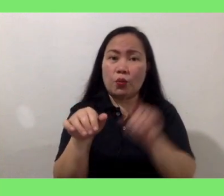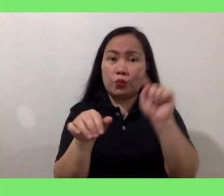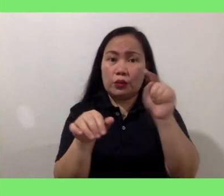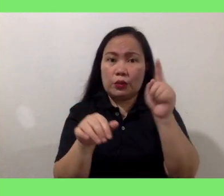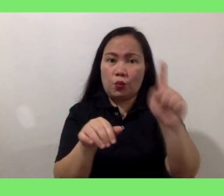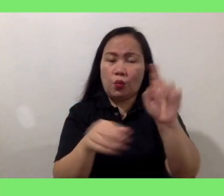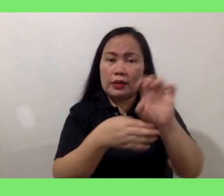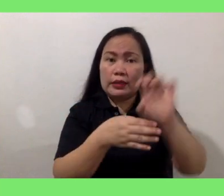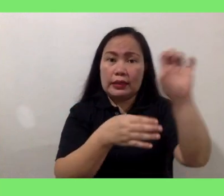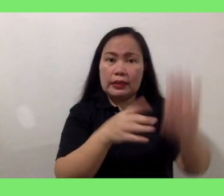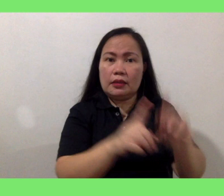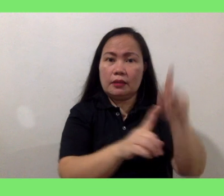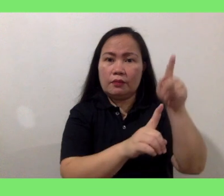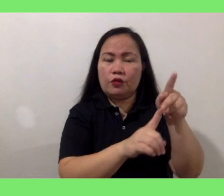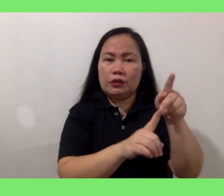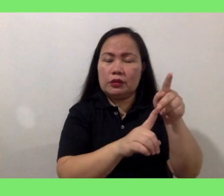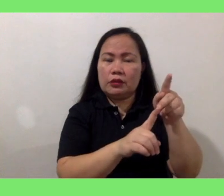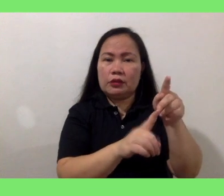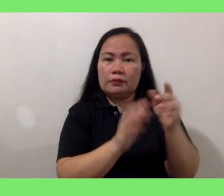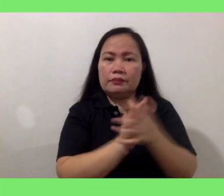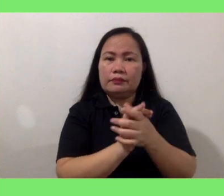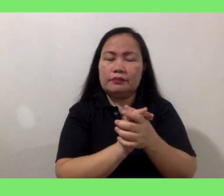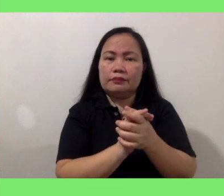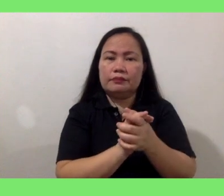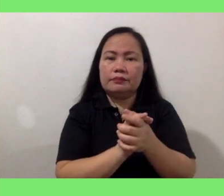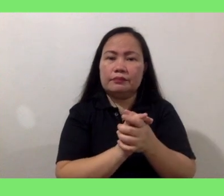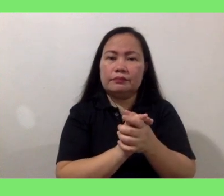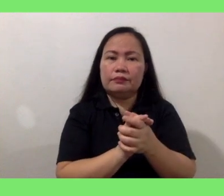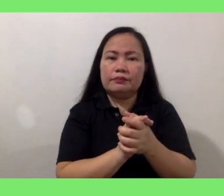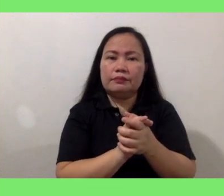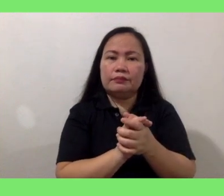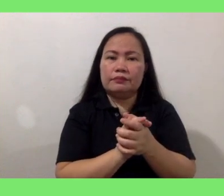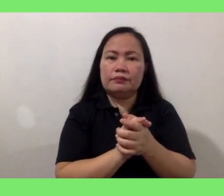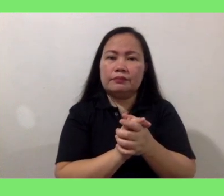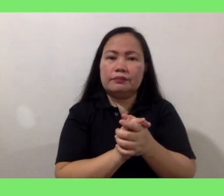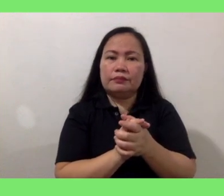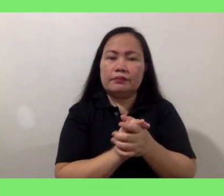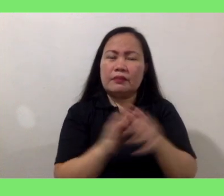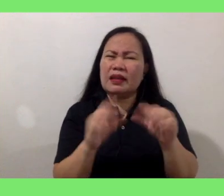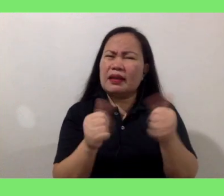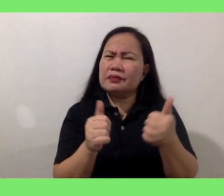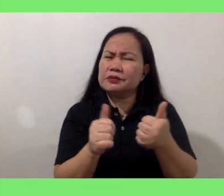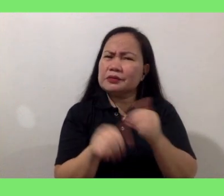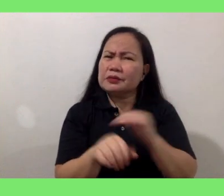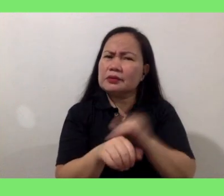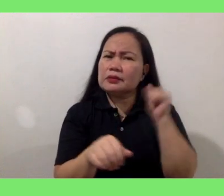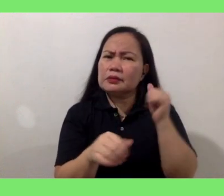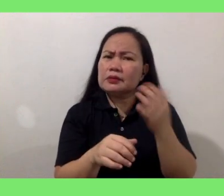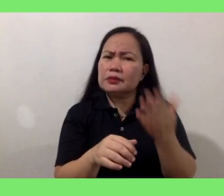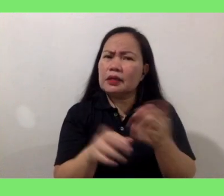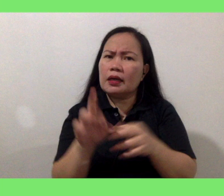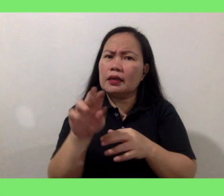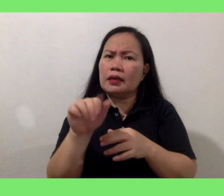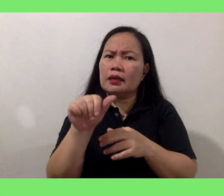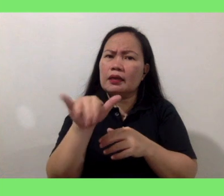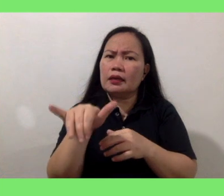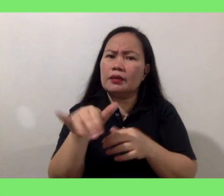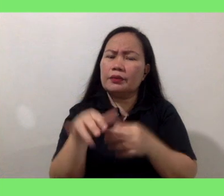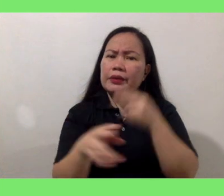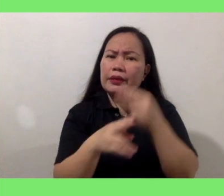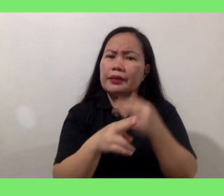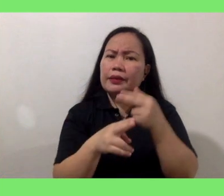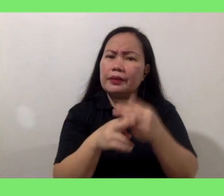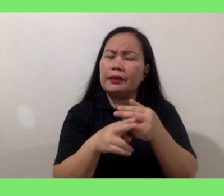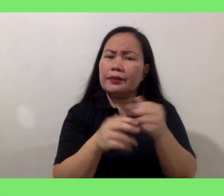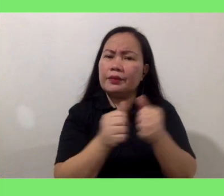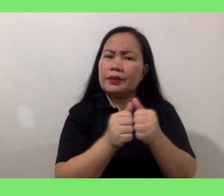lang po ang endpoint niya, papunta sa infinite direction. Okay, so paano natin siya papangalanan? So,